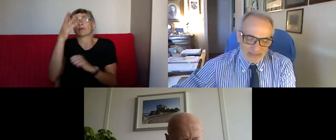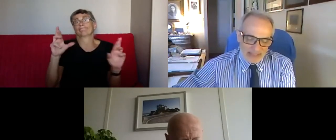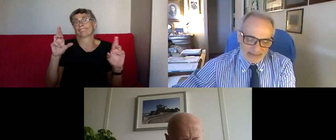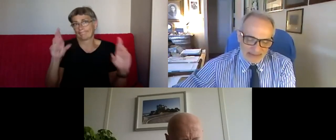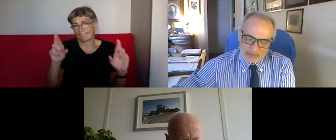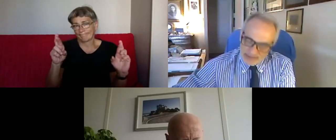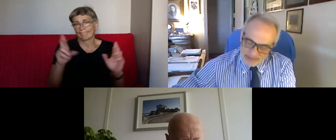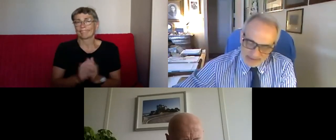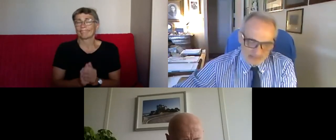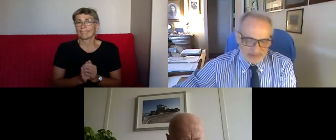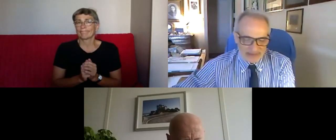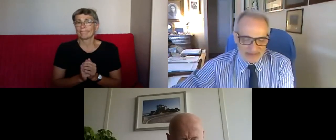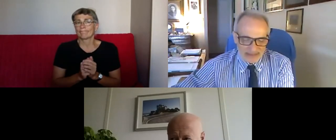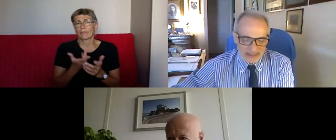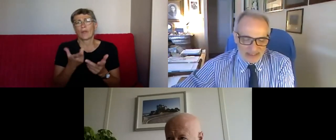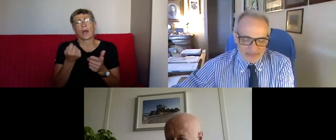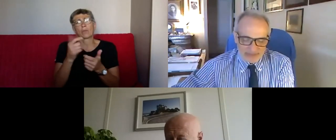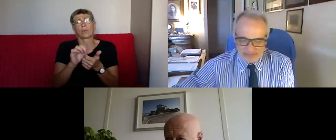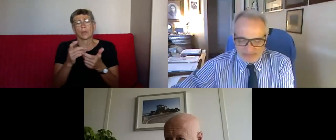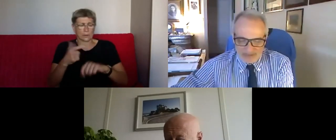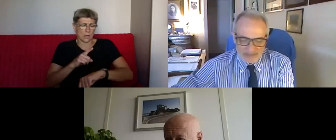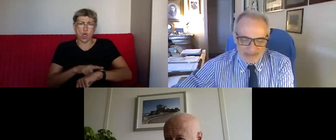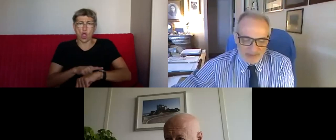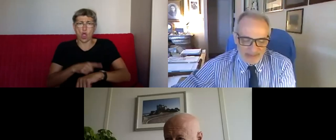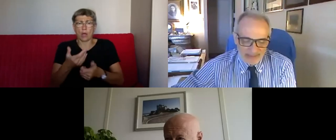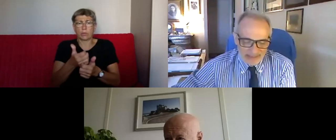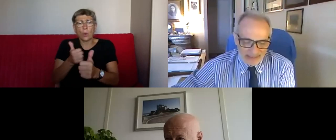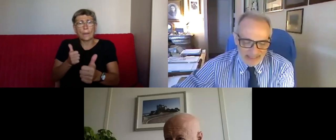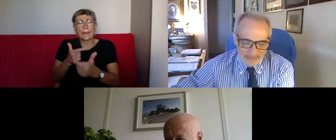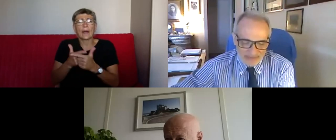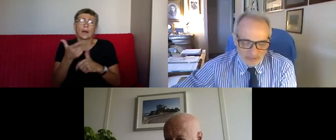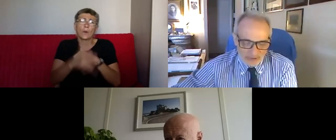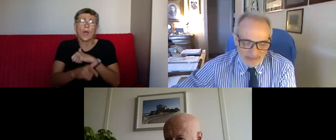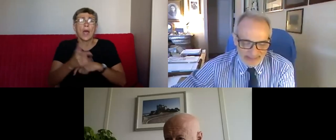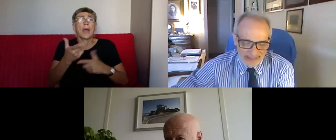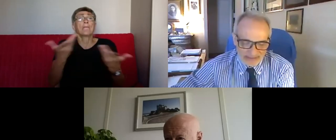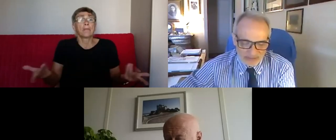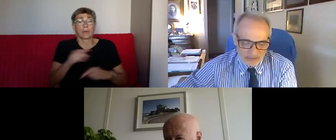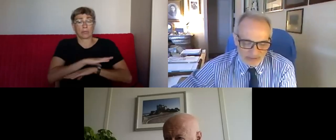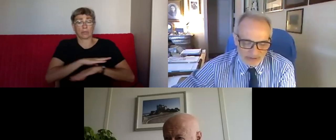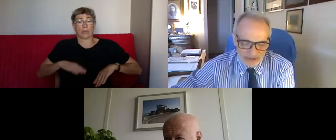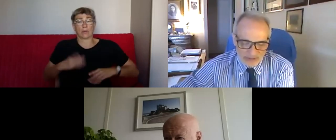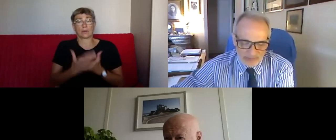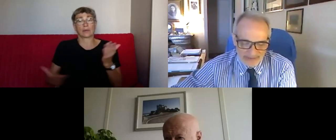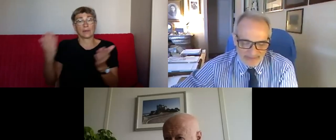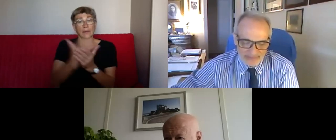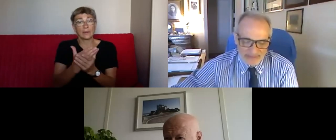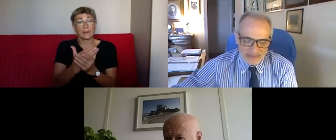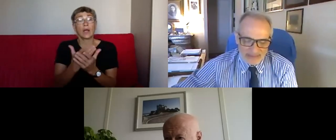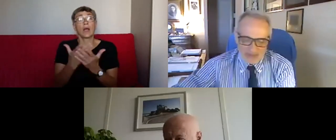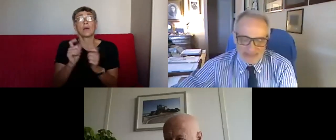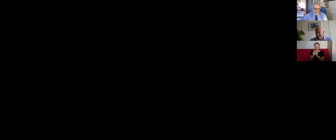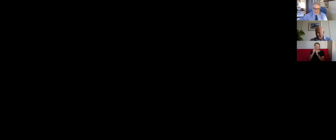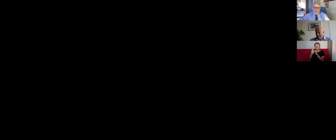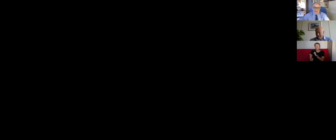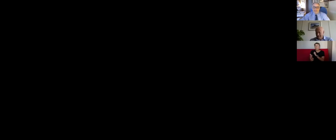Our last speaker of the roundtable, I give the floor back again to Monsieur Gilbert Neve